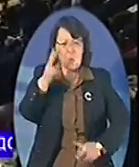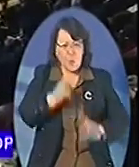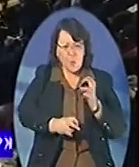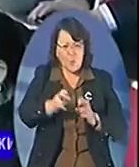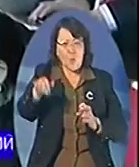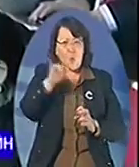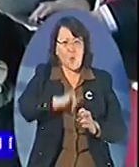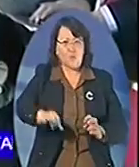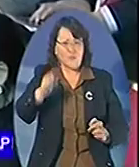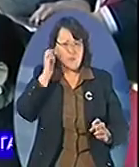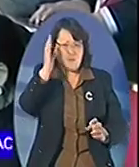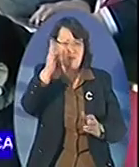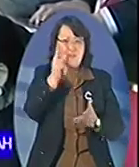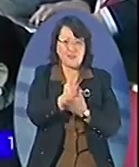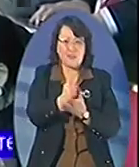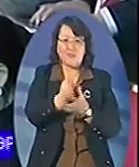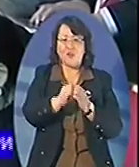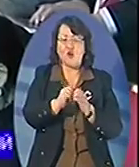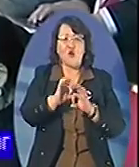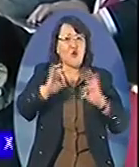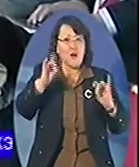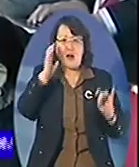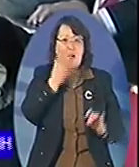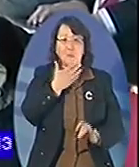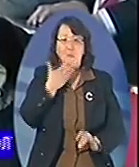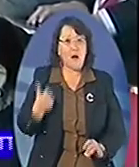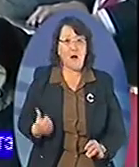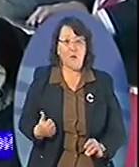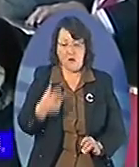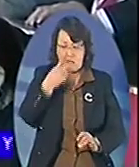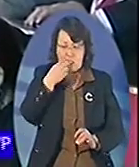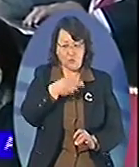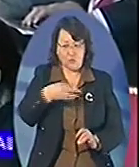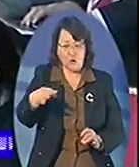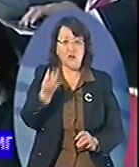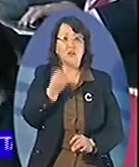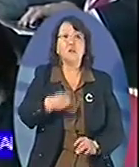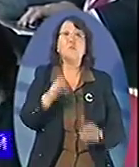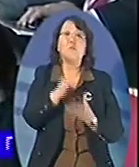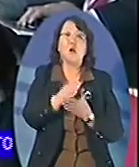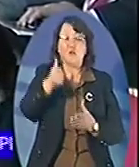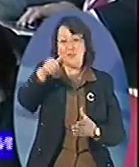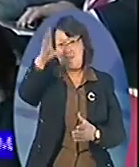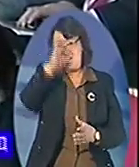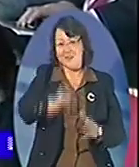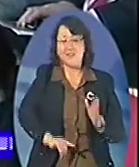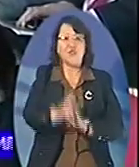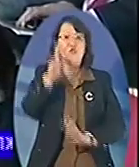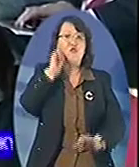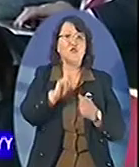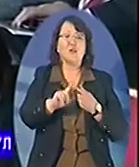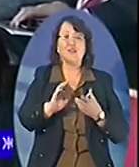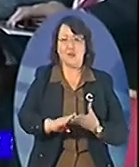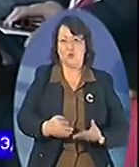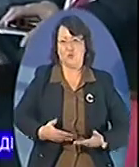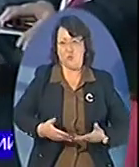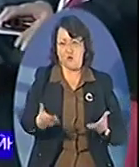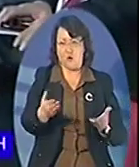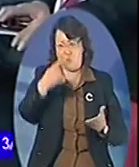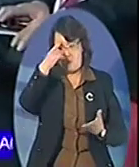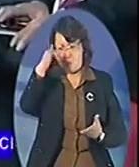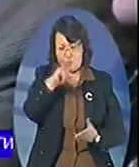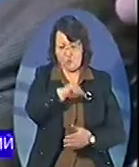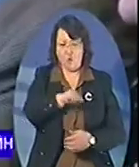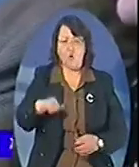зорилтыг өмнөө тавихаас өр аргагүй болгох тоо баримт юм а гэж ерөнхий сайд эхний зорилгоо танилцууллаа. Үйлдвэрлэгч улс болохын тулд энэ